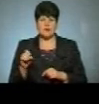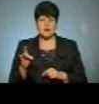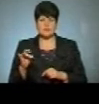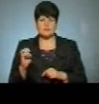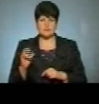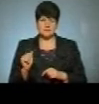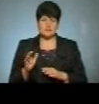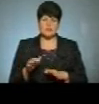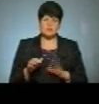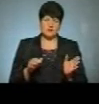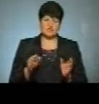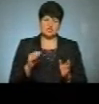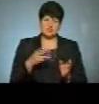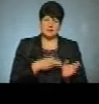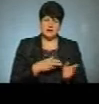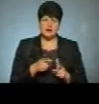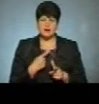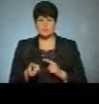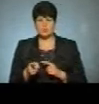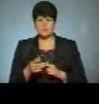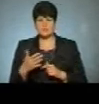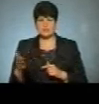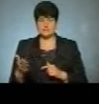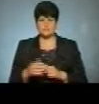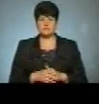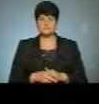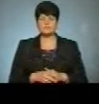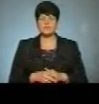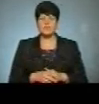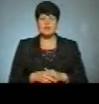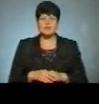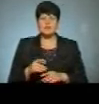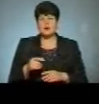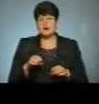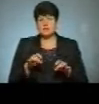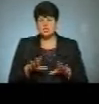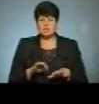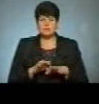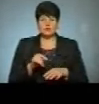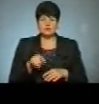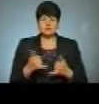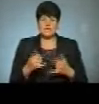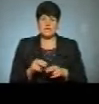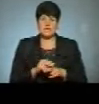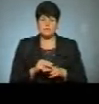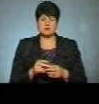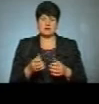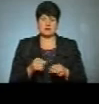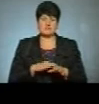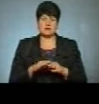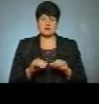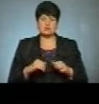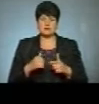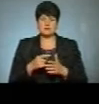або направо на ЖД вокзал, або на ліву сторону до комендатури. Олег Вітик каже, рішення проводити тут зараз ремонт прийняв виконавчий